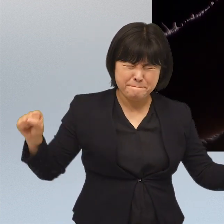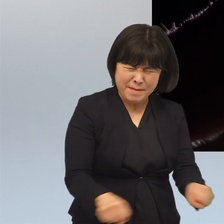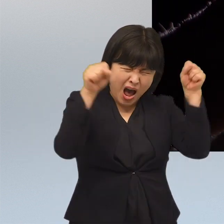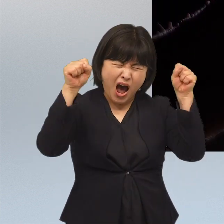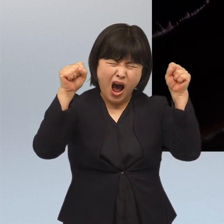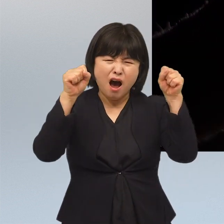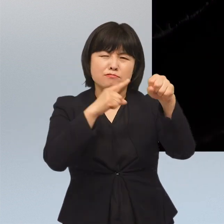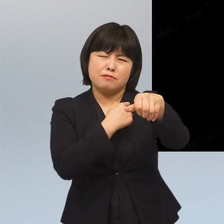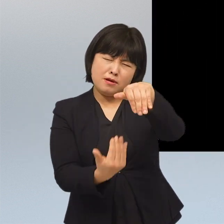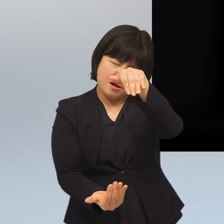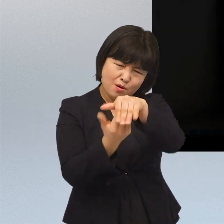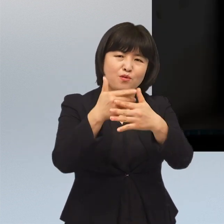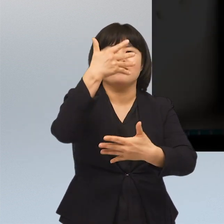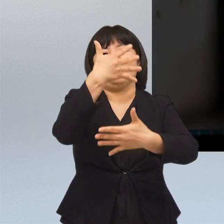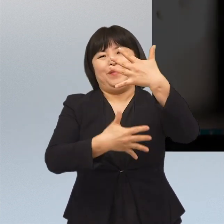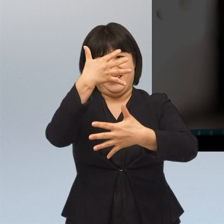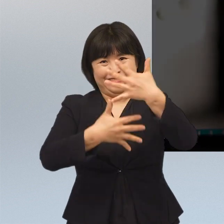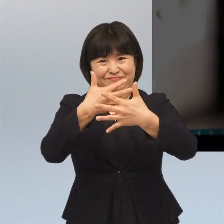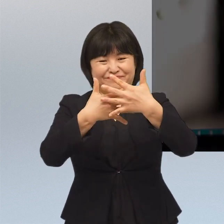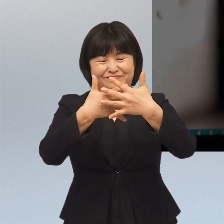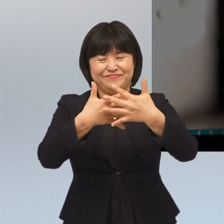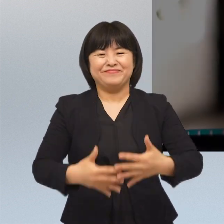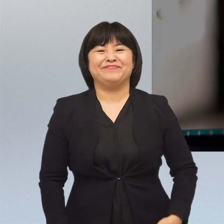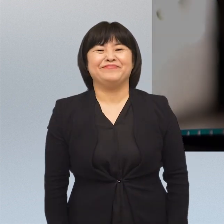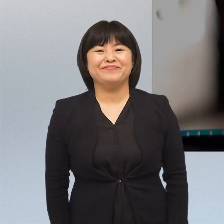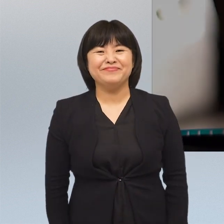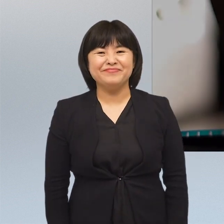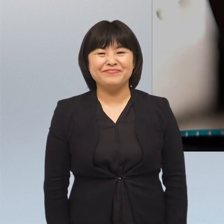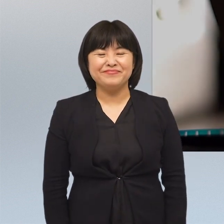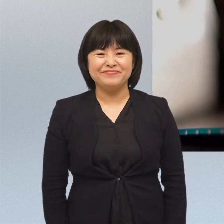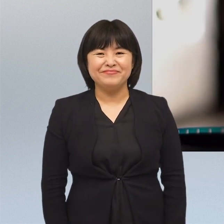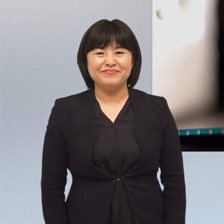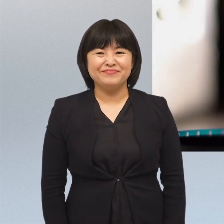중흥기 최고의 히트작 중 하나다.